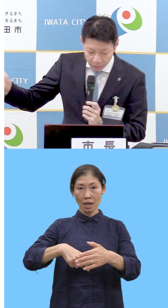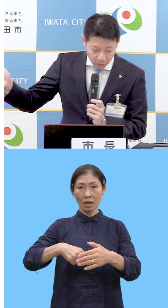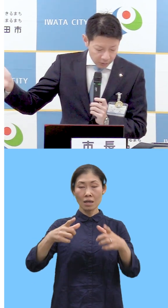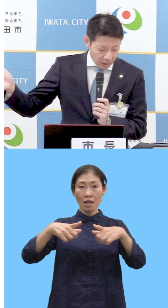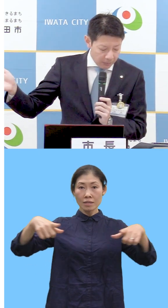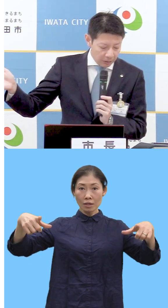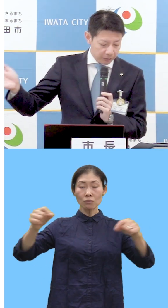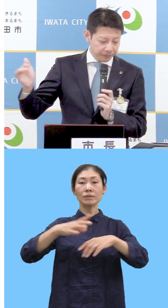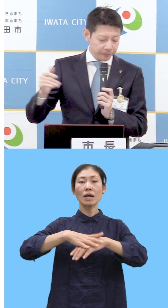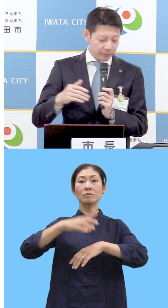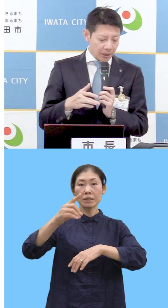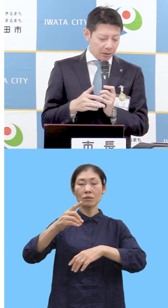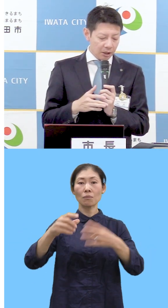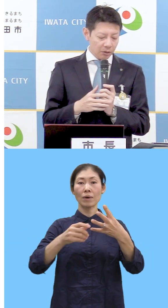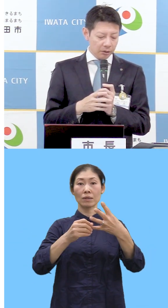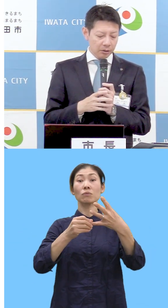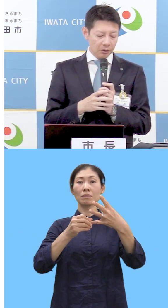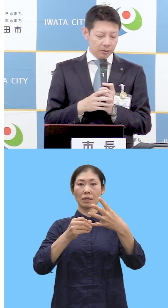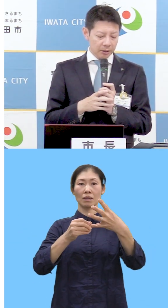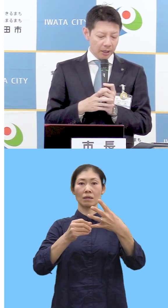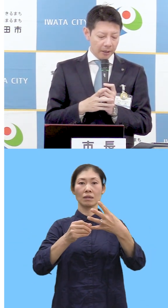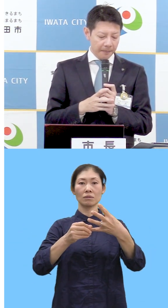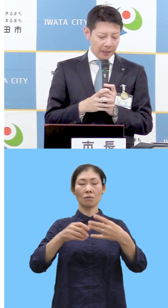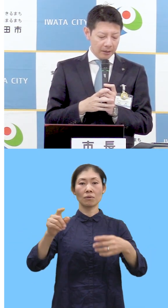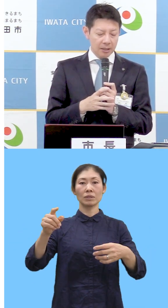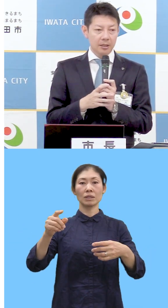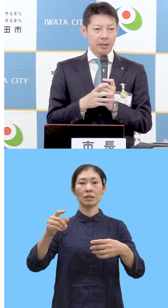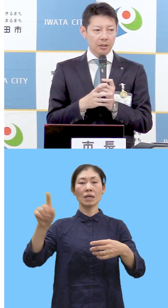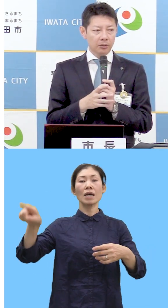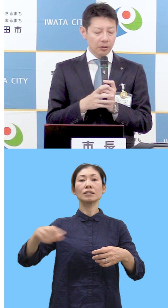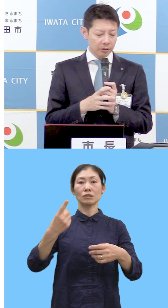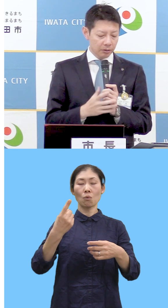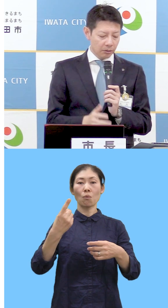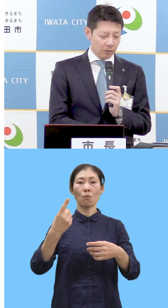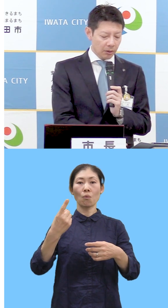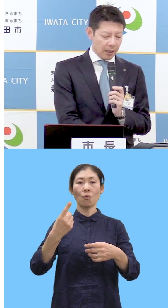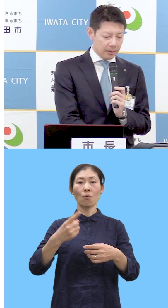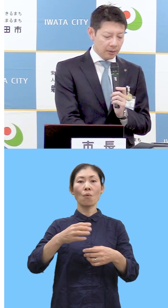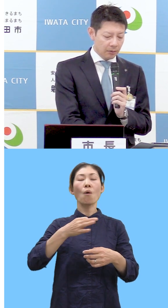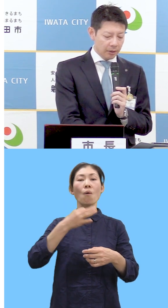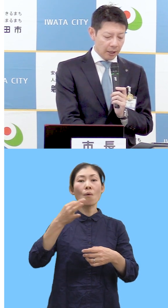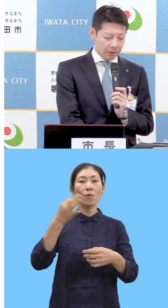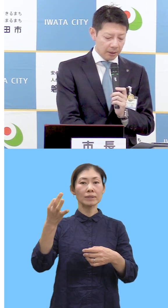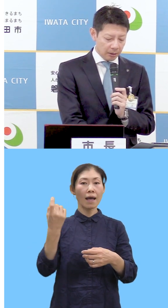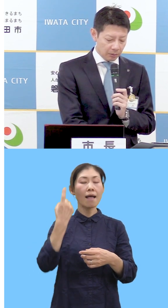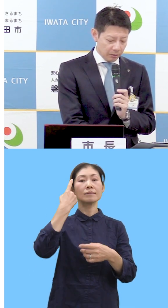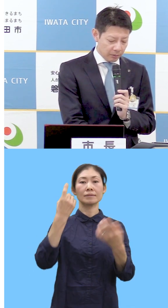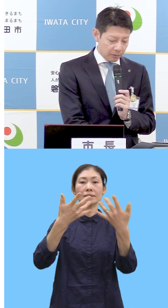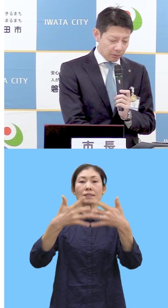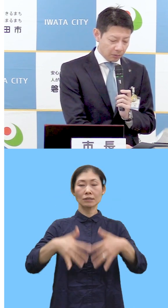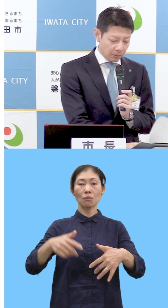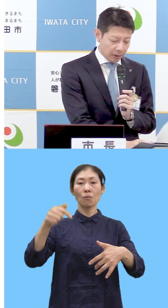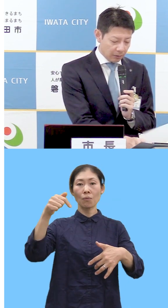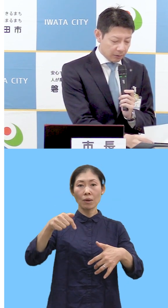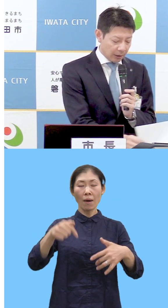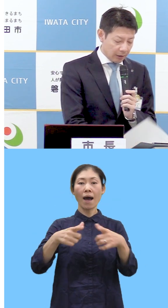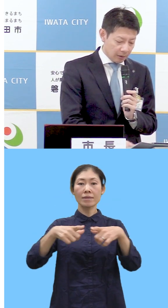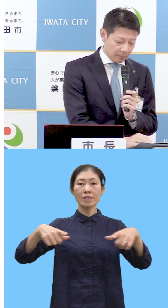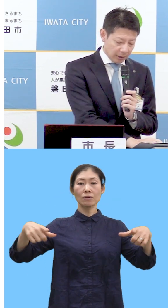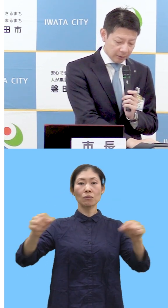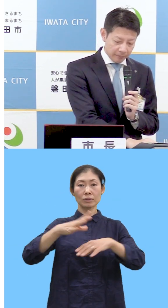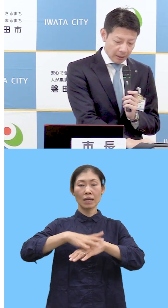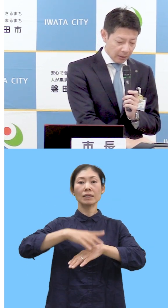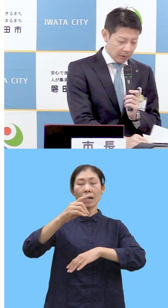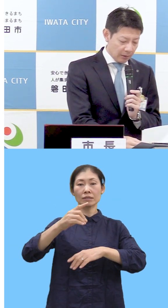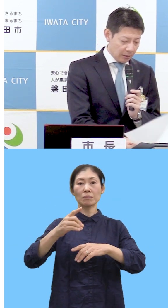というのはこの4点目の自動出動音声認識機能というところが全国で初めてというところで